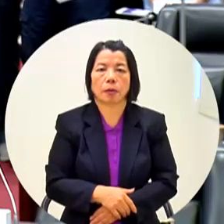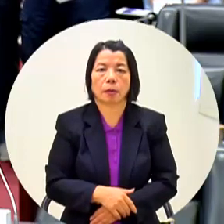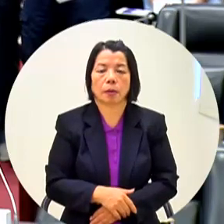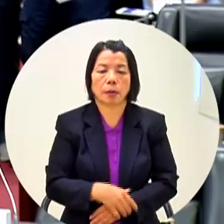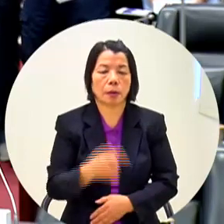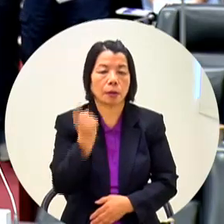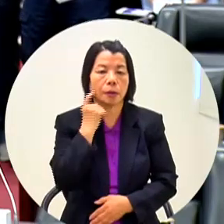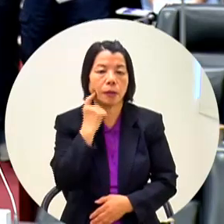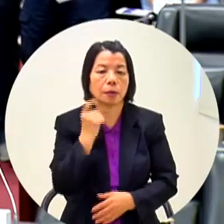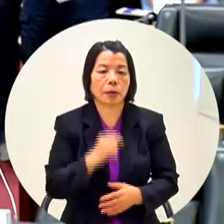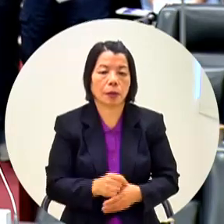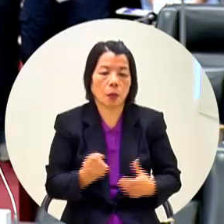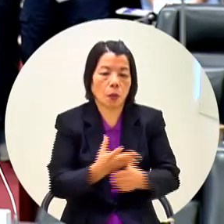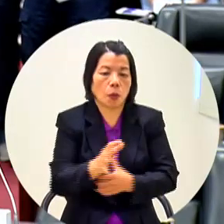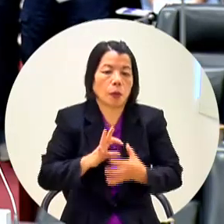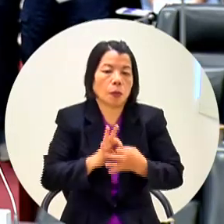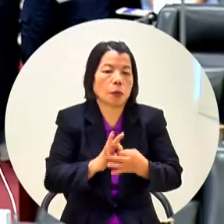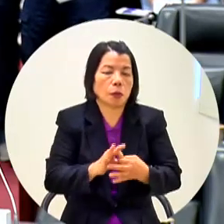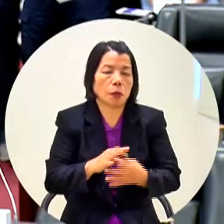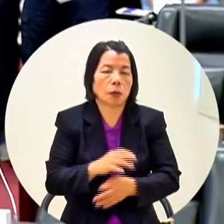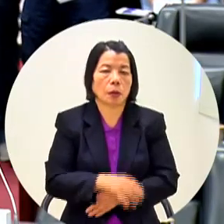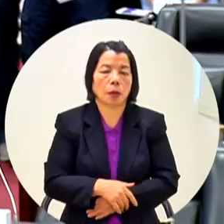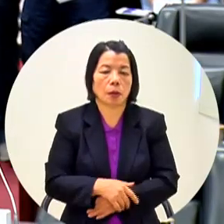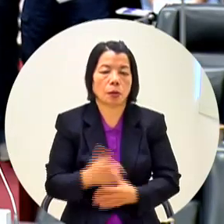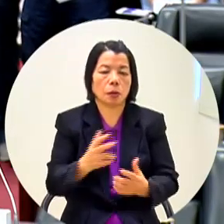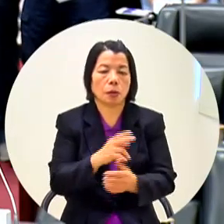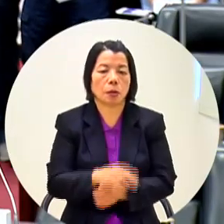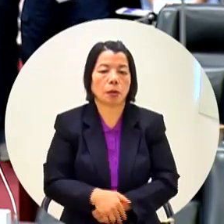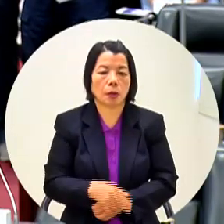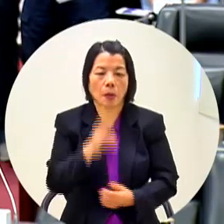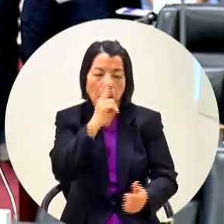关系防疫，然后行罢韩指使。